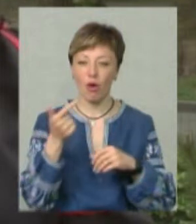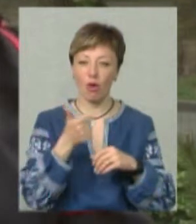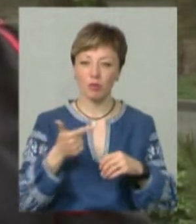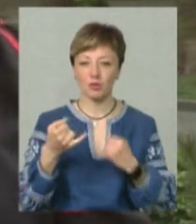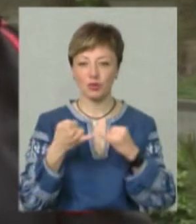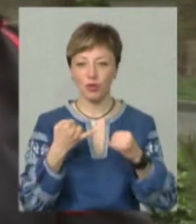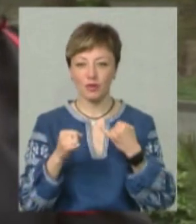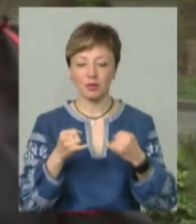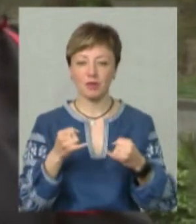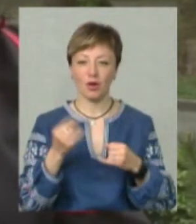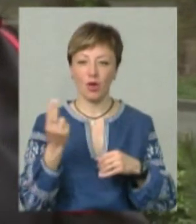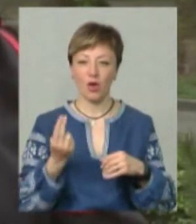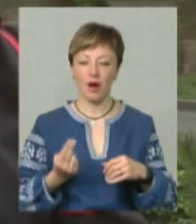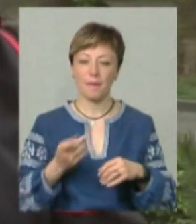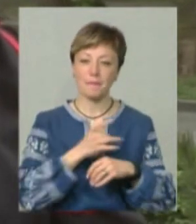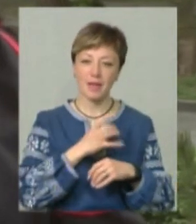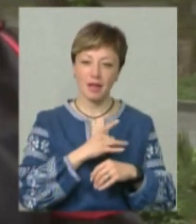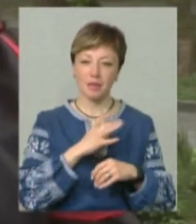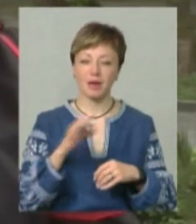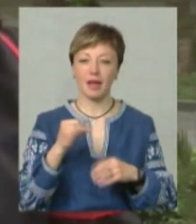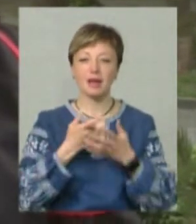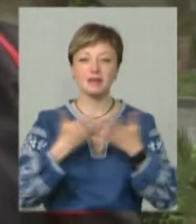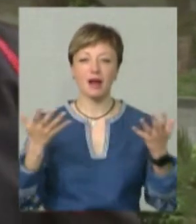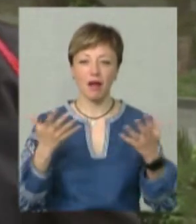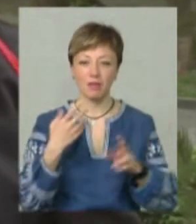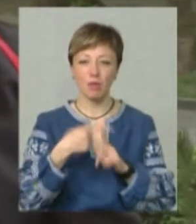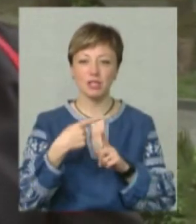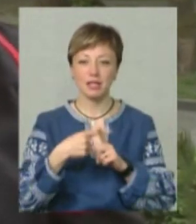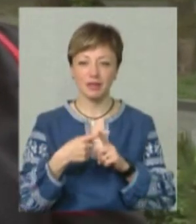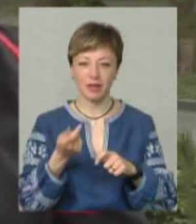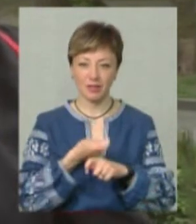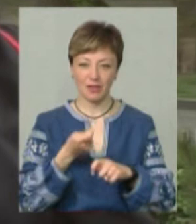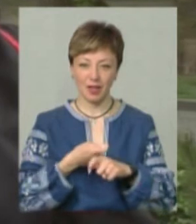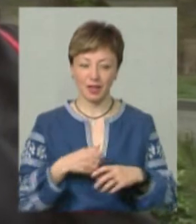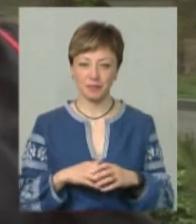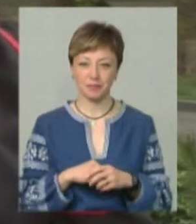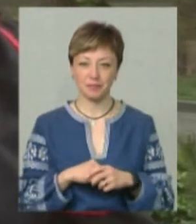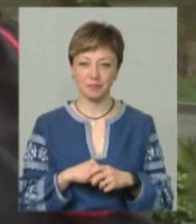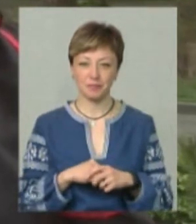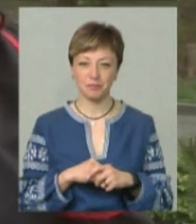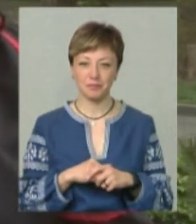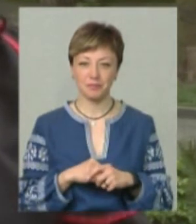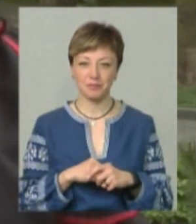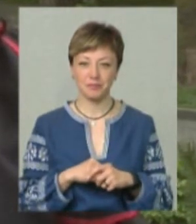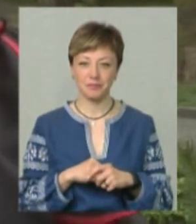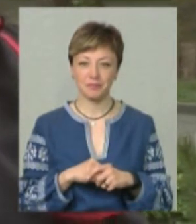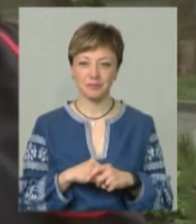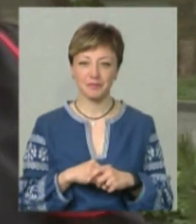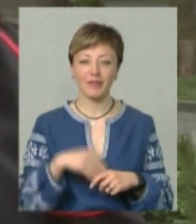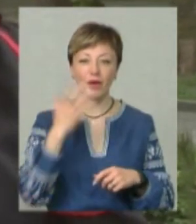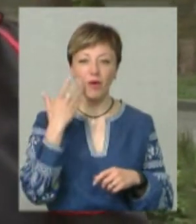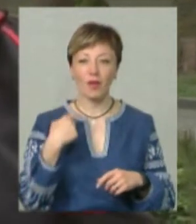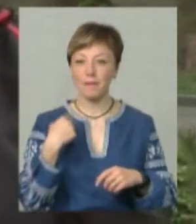голубими, жовтими кольорами, білими, яскравими, позитивна вишиванка. І коли я перший